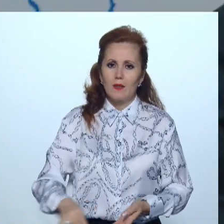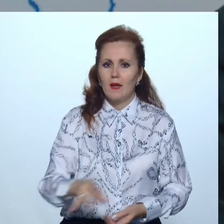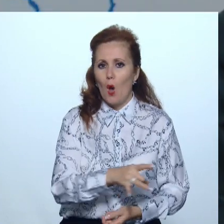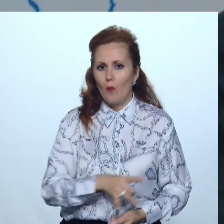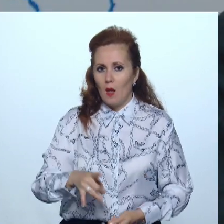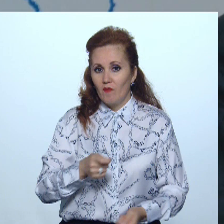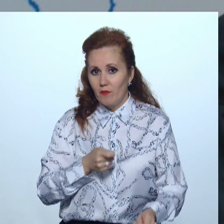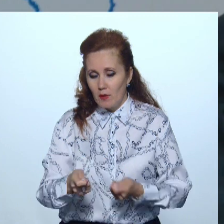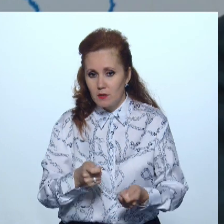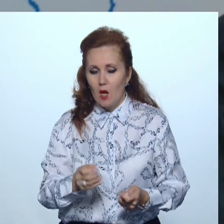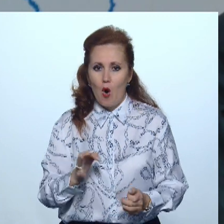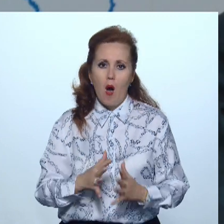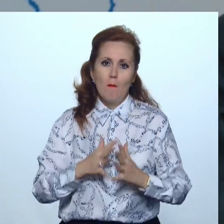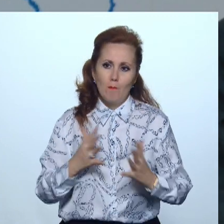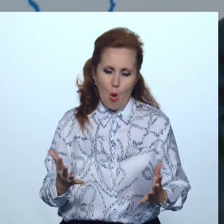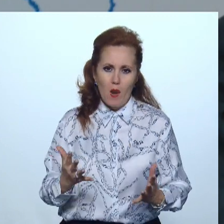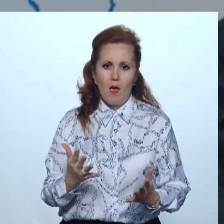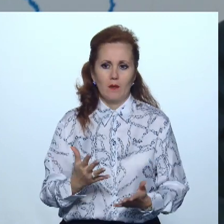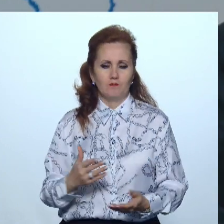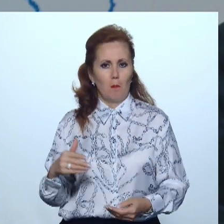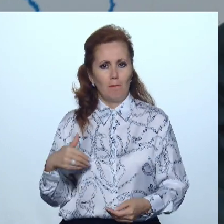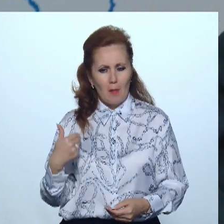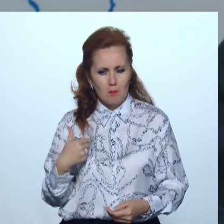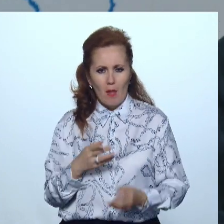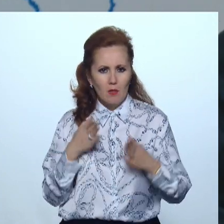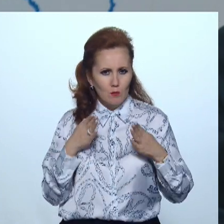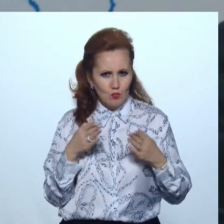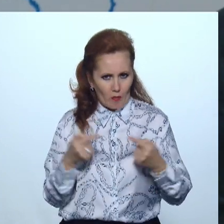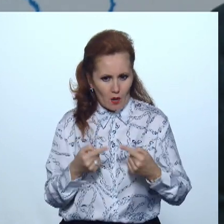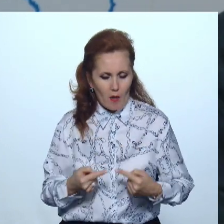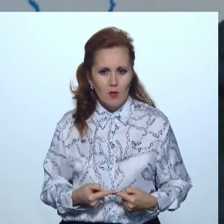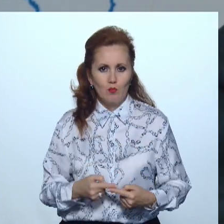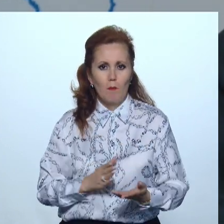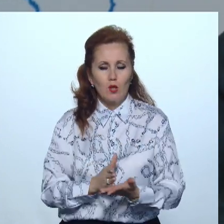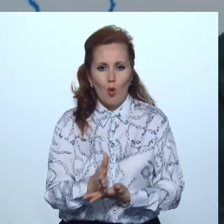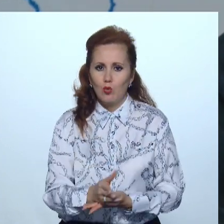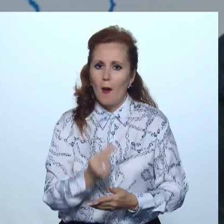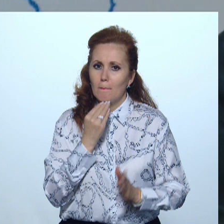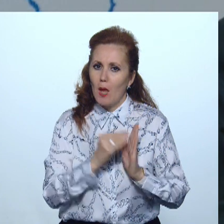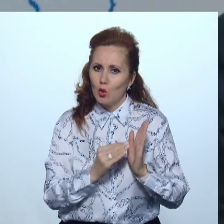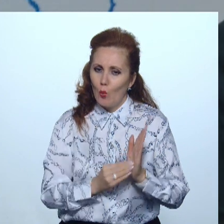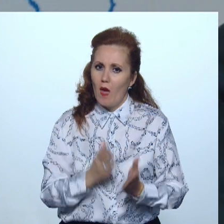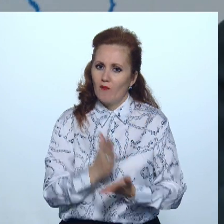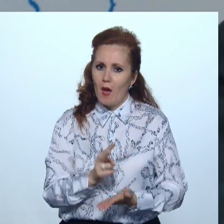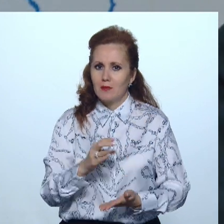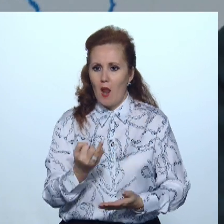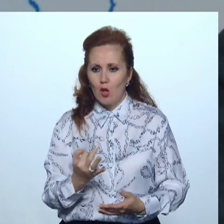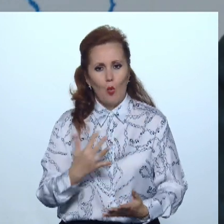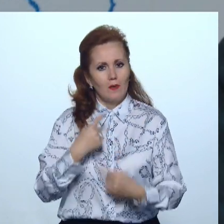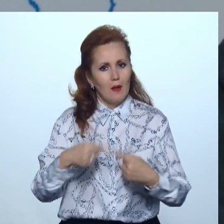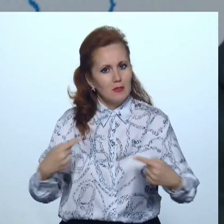властей по более предметному подходу к формированию самого меню. Является ли оно сбалансированным действительно?